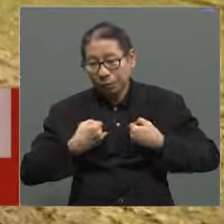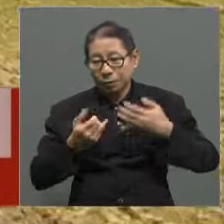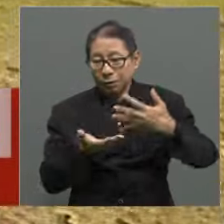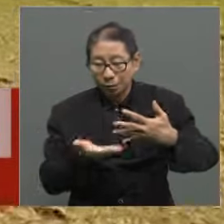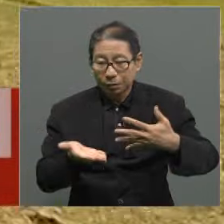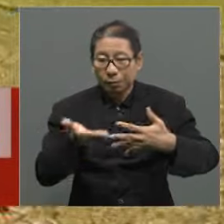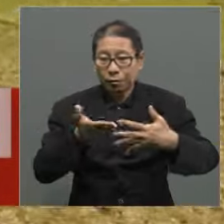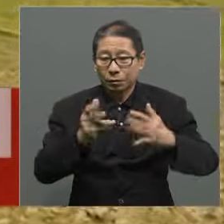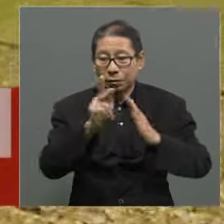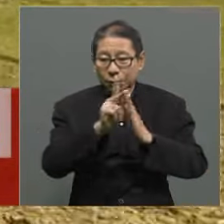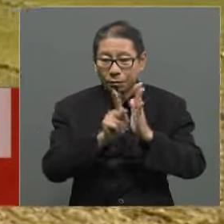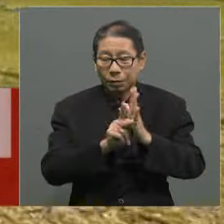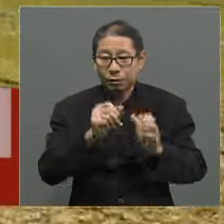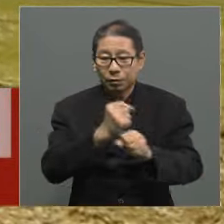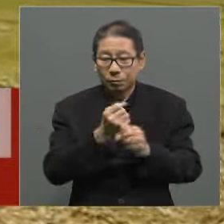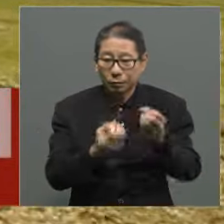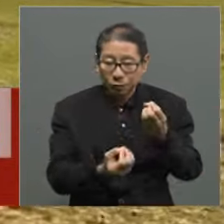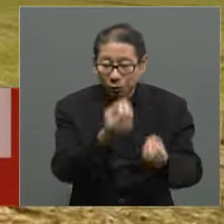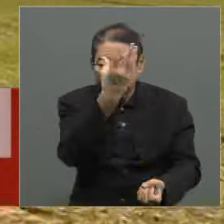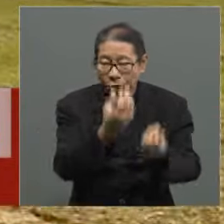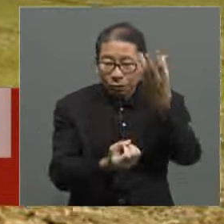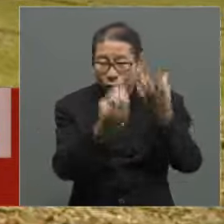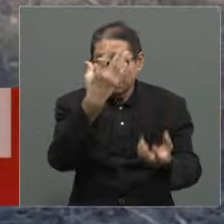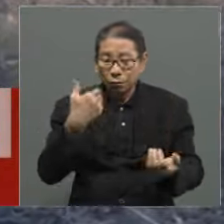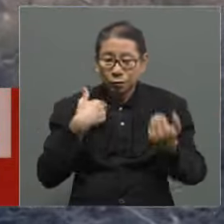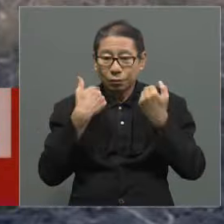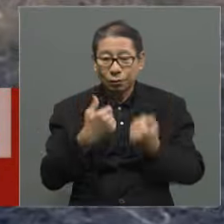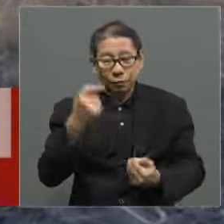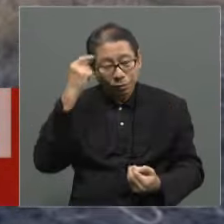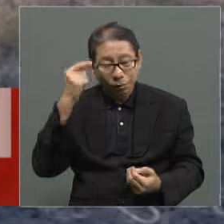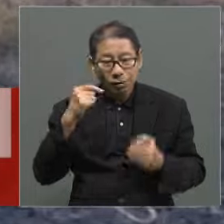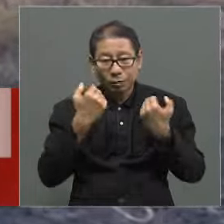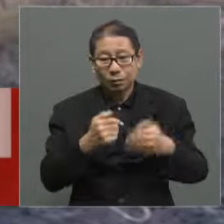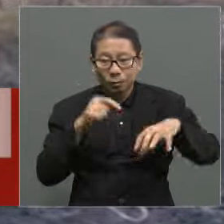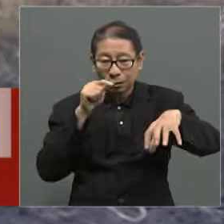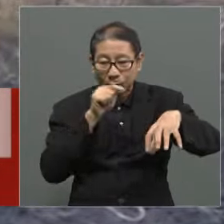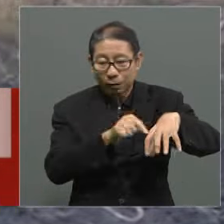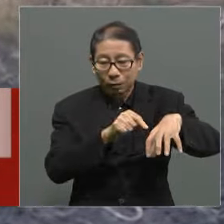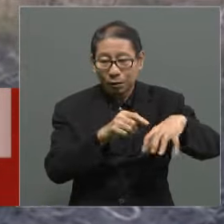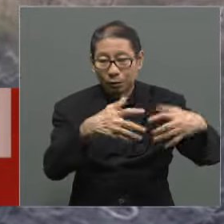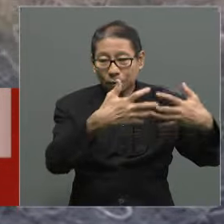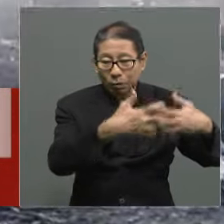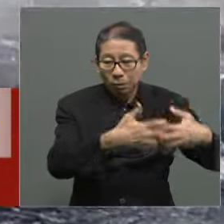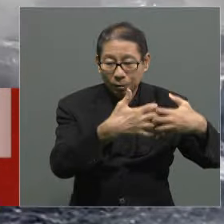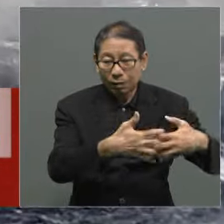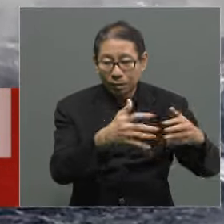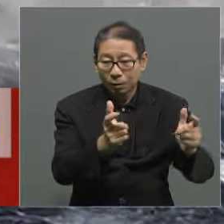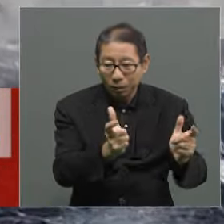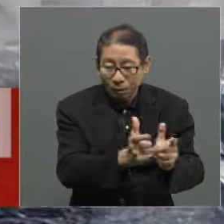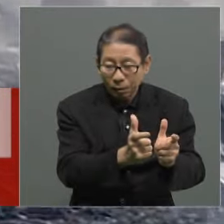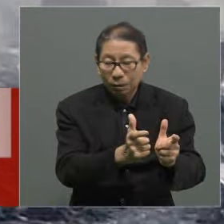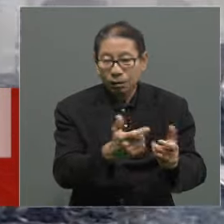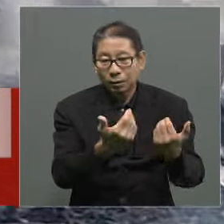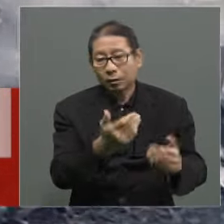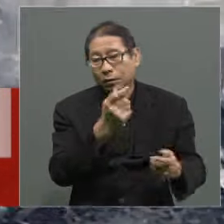ที่จะเข้าไปควบคุมการผลิพลุดอกไม้เพลิงเพราะว่าสถานที่ผลิตอ่ะคุณจะเรียกว่าโรงงานขนาดเล็กจะเรียกว่าสถานประกอบ